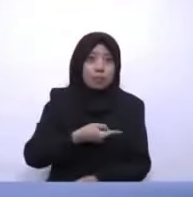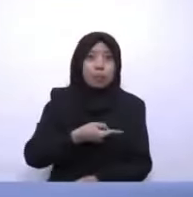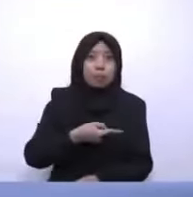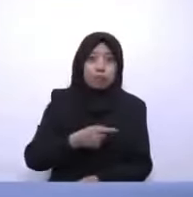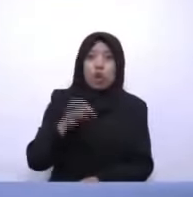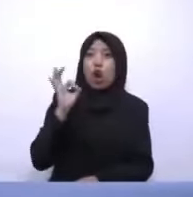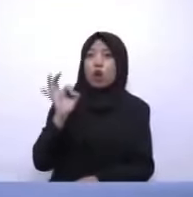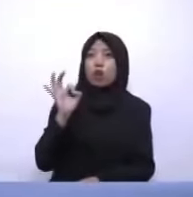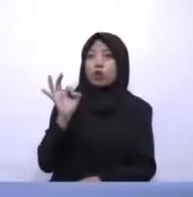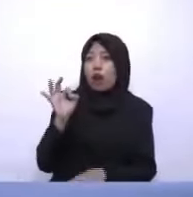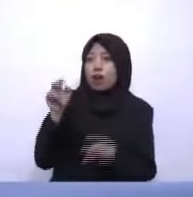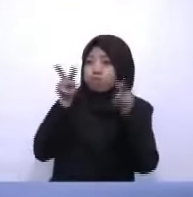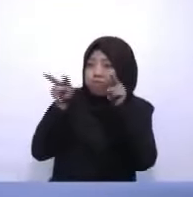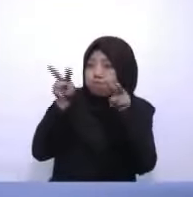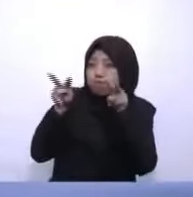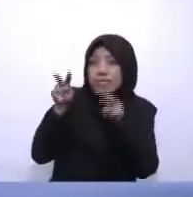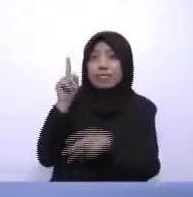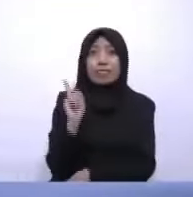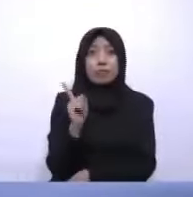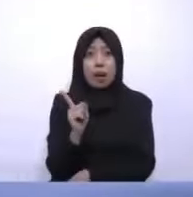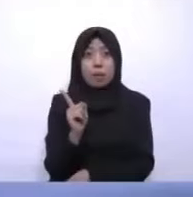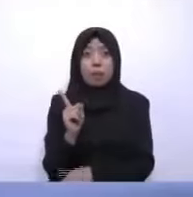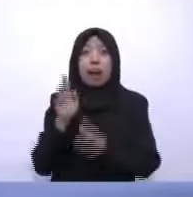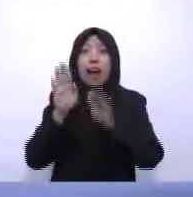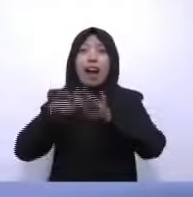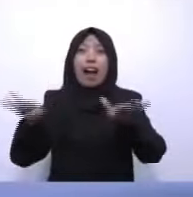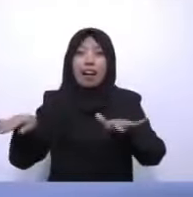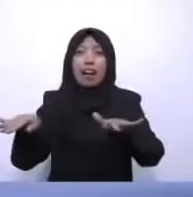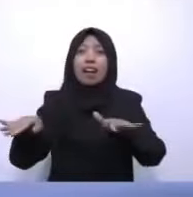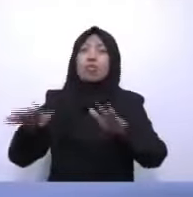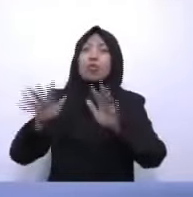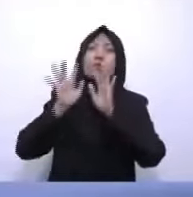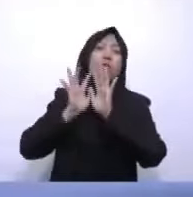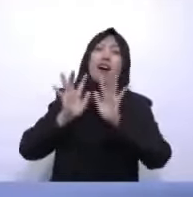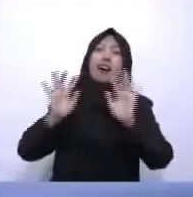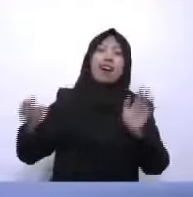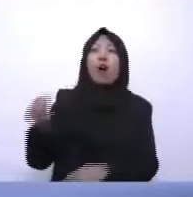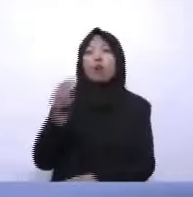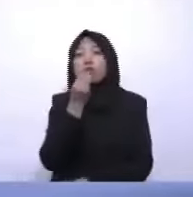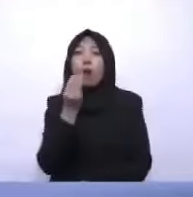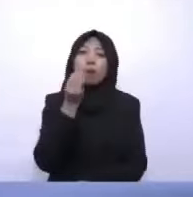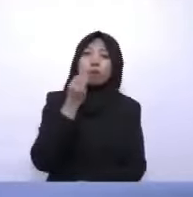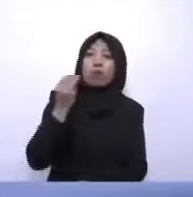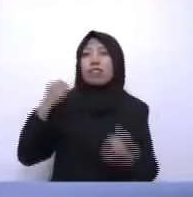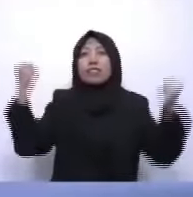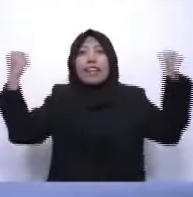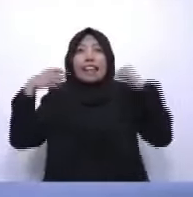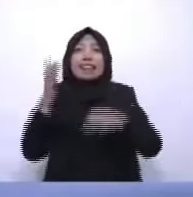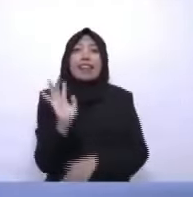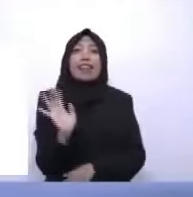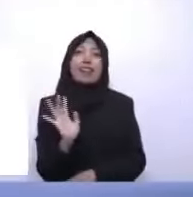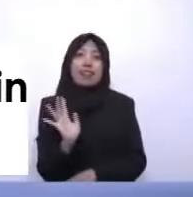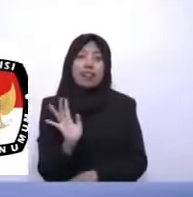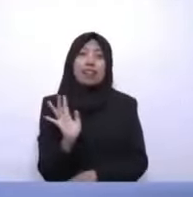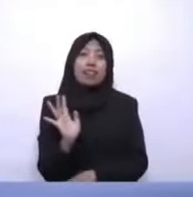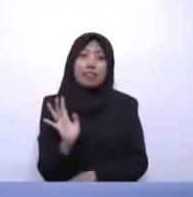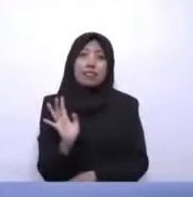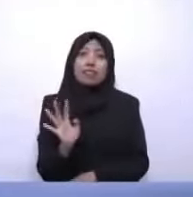dari orang tua, karena banyak anak itu yang mengkonsumsi makanan-makanan yang tidak sehat.